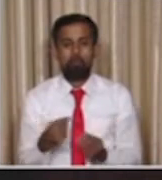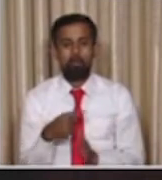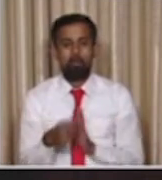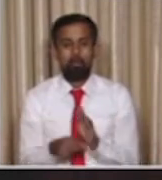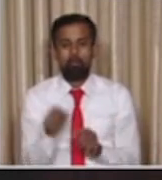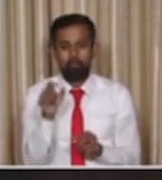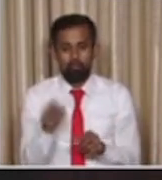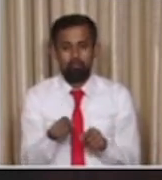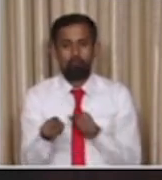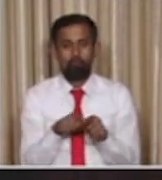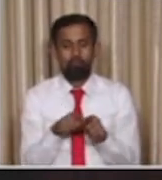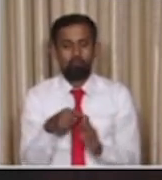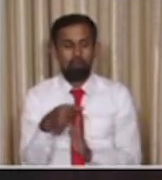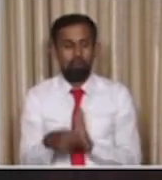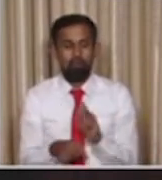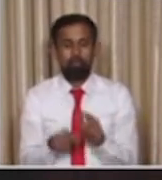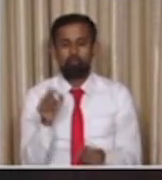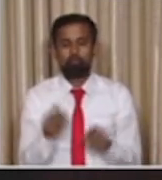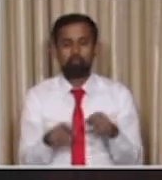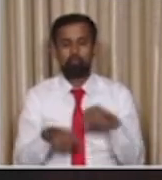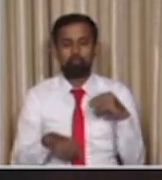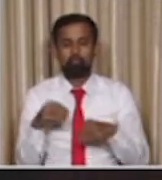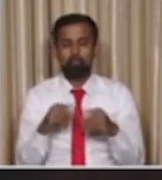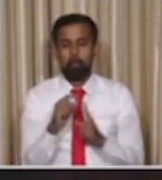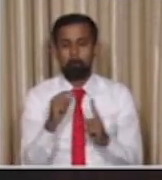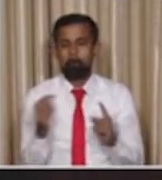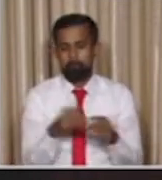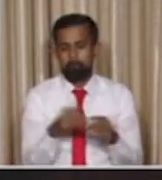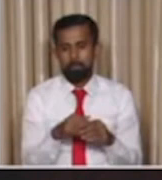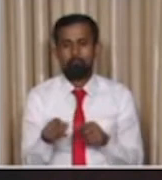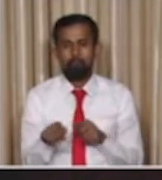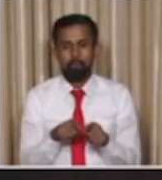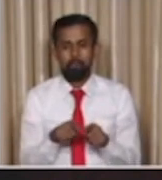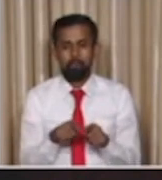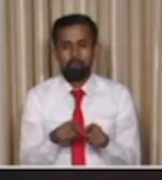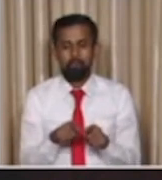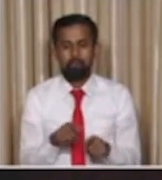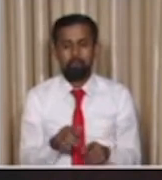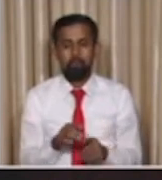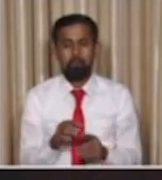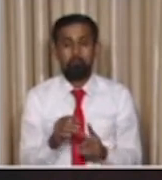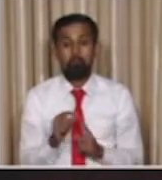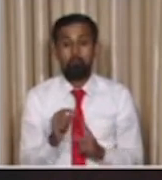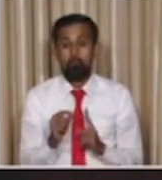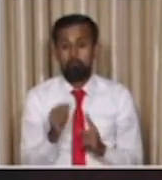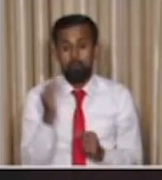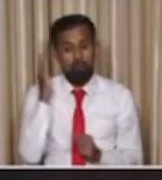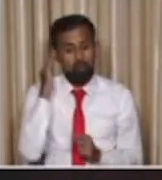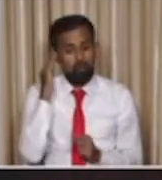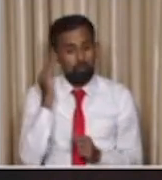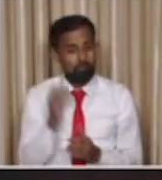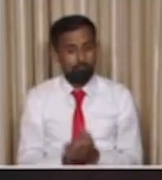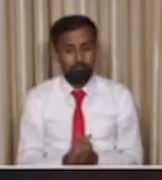විදියටම මේ රටේ ජනතාවගේ ඡන්දෙන් පාර්ලිමේන්තුවට ආපු මන්ත්‍රීවරයෙක් විදියට හැබැයි මූලාසුනරුඩ ගත ගරු